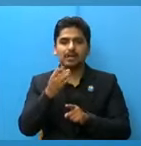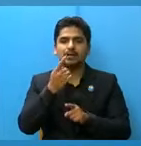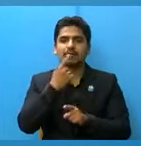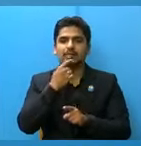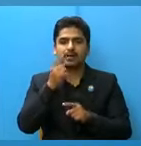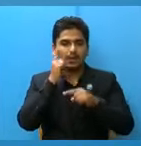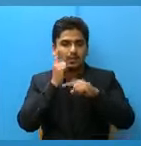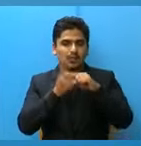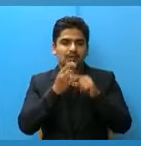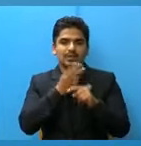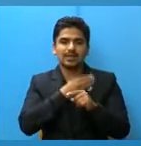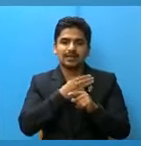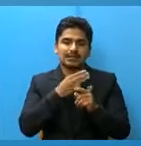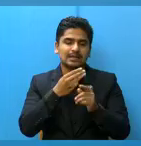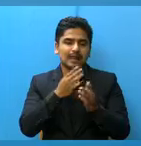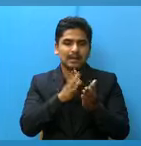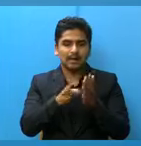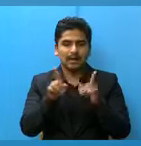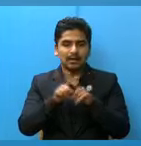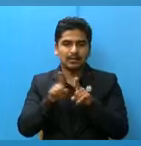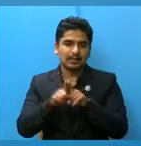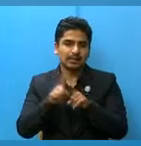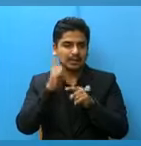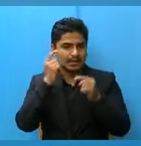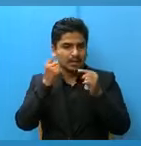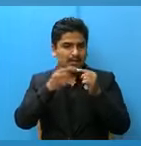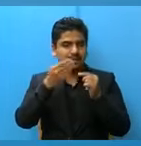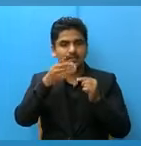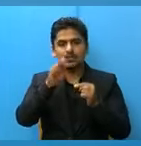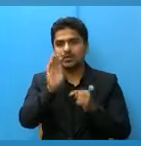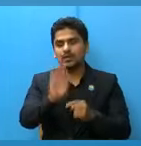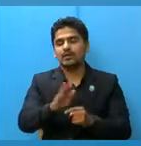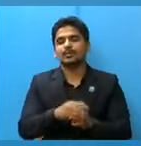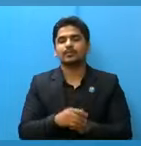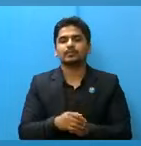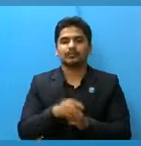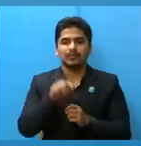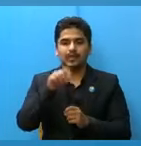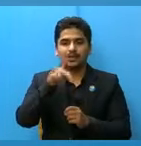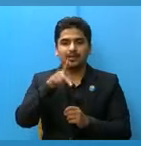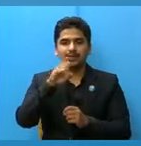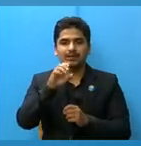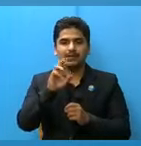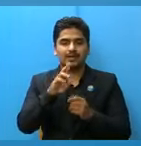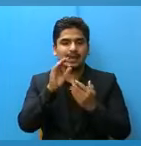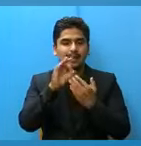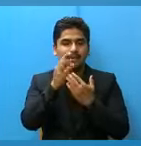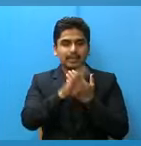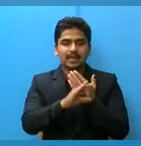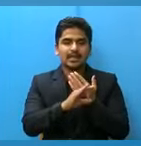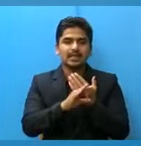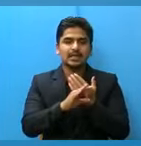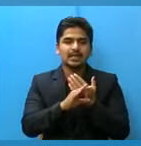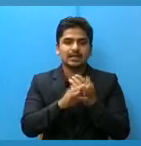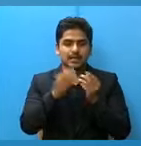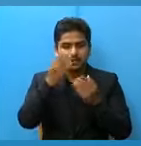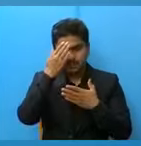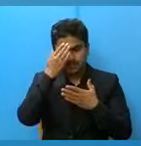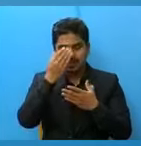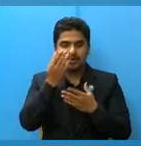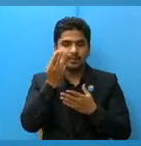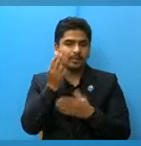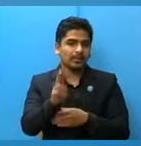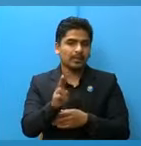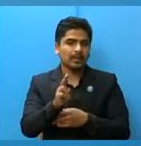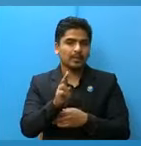पॉजेटिव मांचे बाड़ा बनी मांचे अरुका बनी नेगेटिव होना सक्छा यह PCR बिदी चाहिए चाहिए रिप्लिकेट